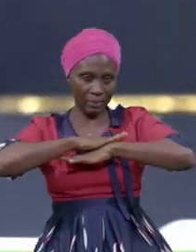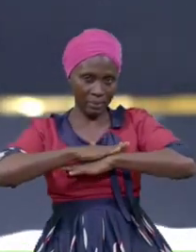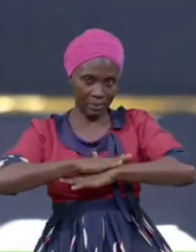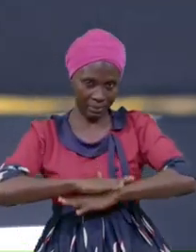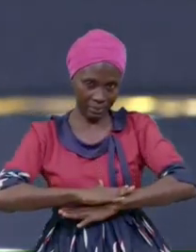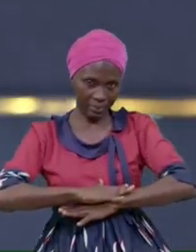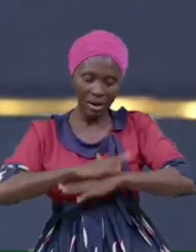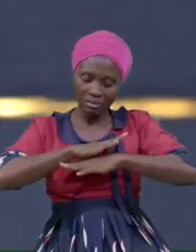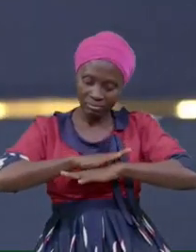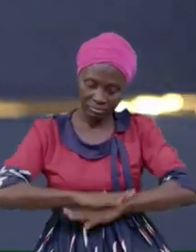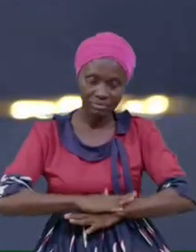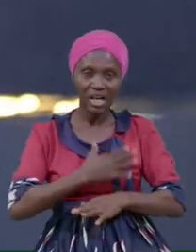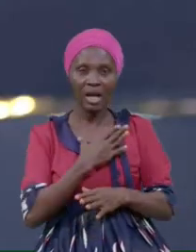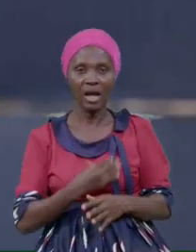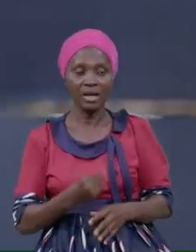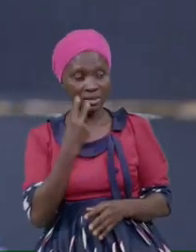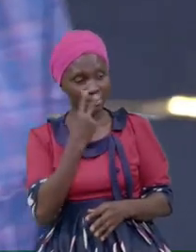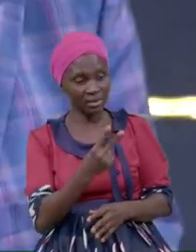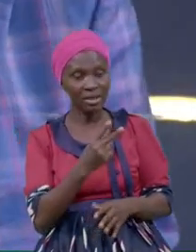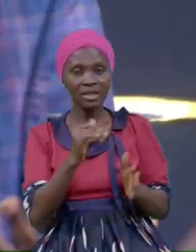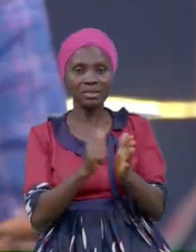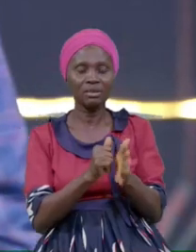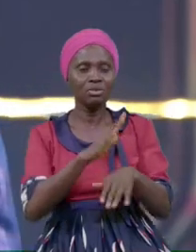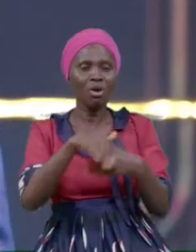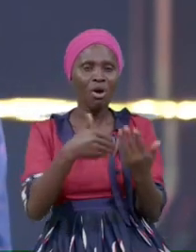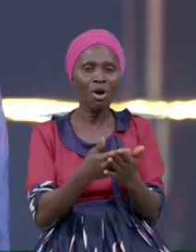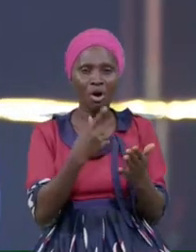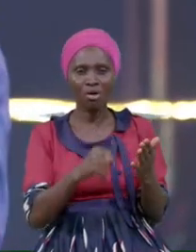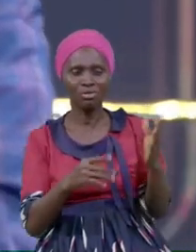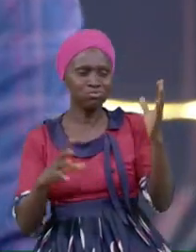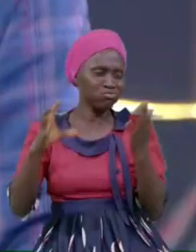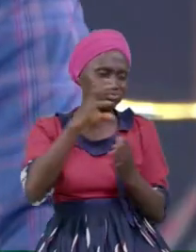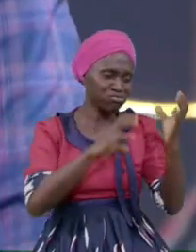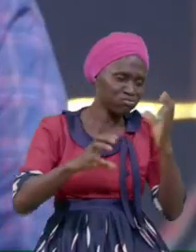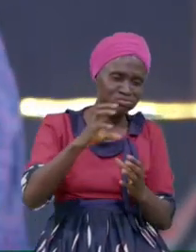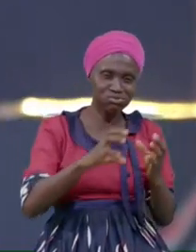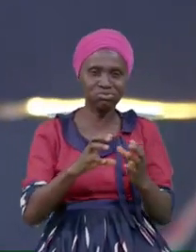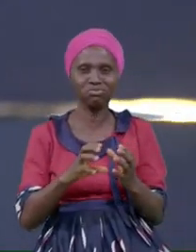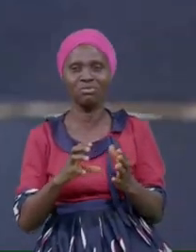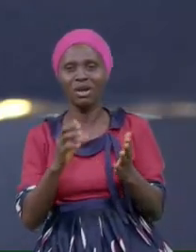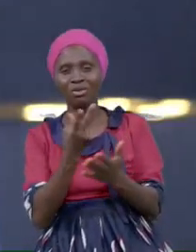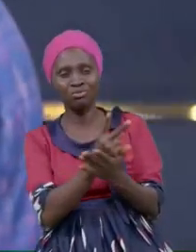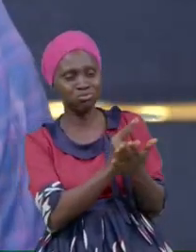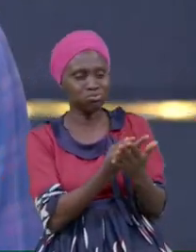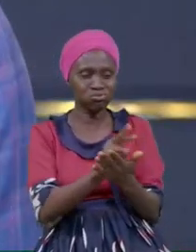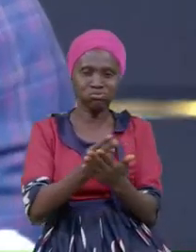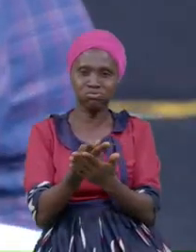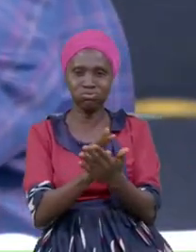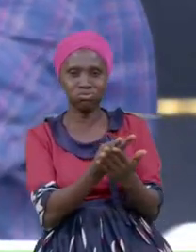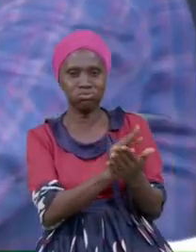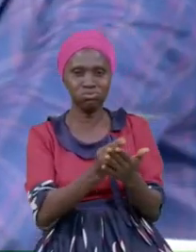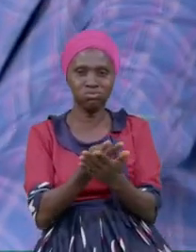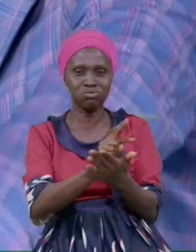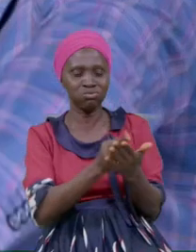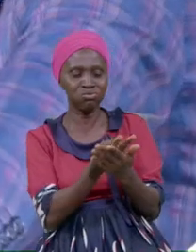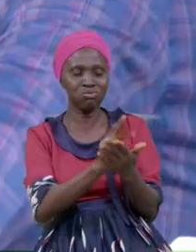et tout ce qui fait qu'ils n'arrivent pas à rester à la maison, ils ne jouissent pas de la communion, et ils coupent par-ci, par-là, et ils font